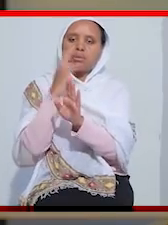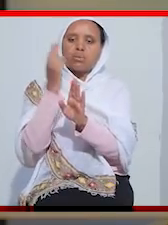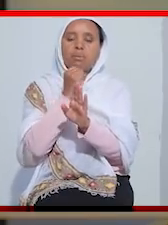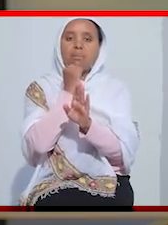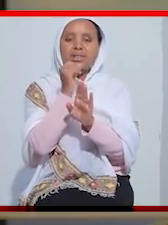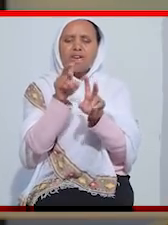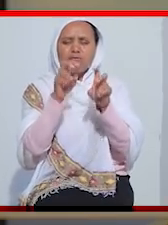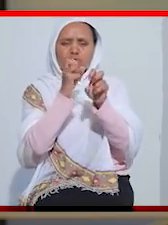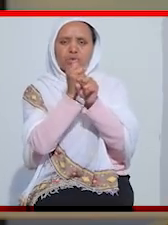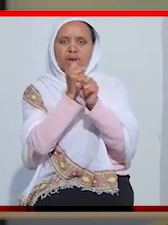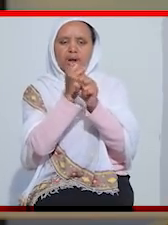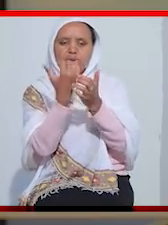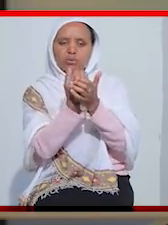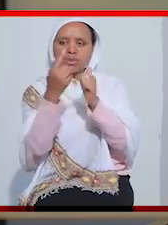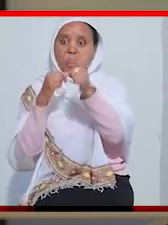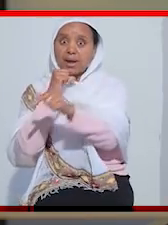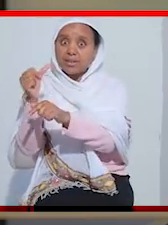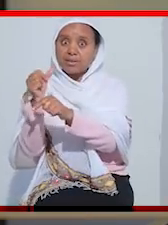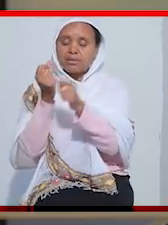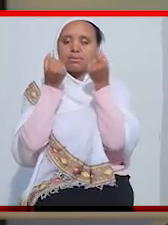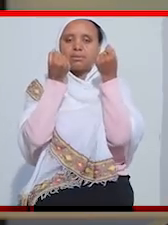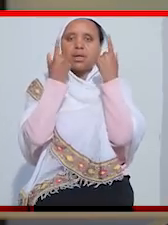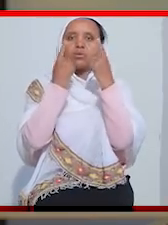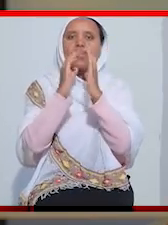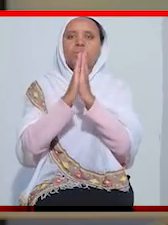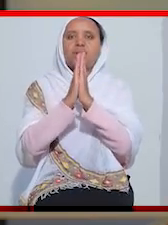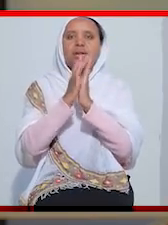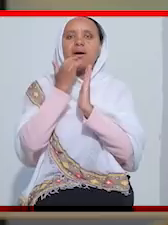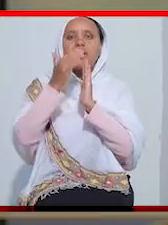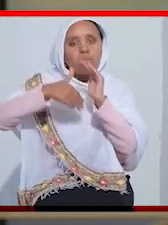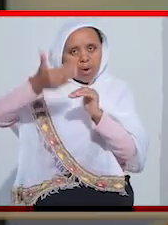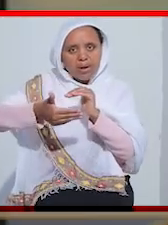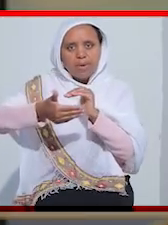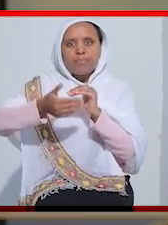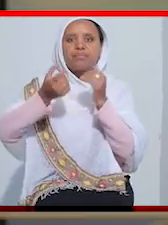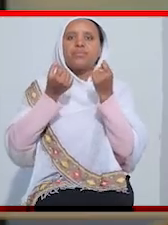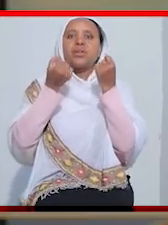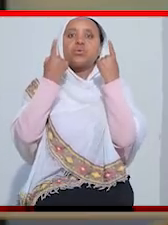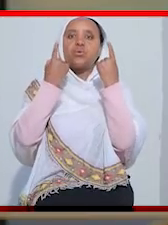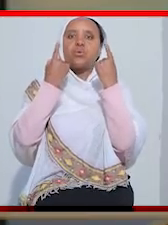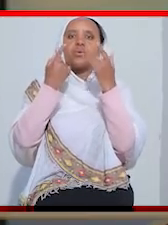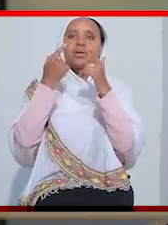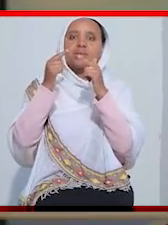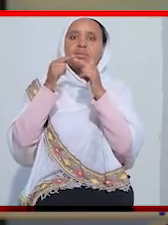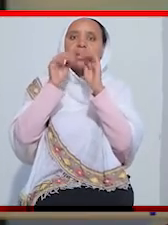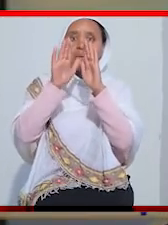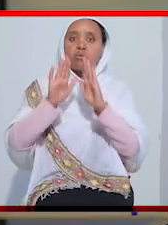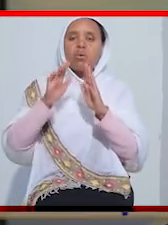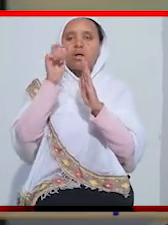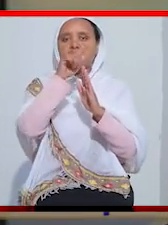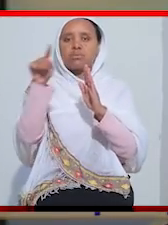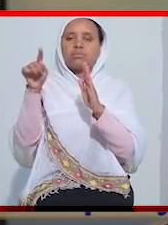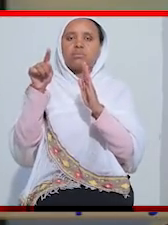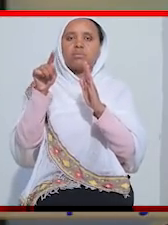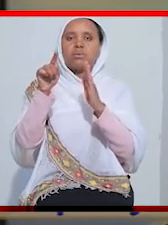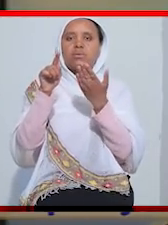ምግባር ወደማይጠቅመው ክፉ ስራ ይዞት እንዳይሄድ ተግቶ ይጸልይ ካለ በኋላ ትግሁ እስመ